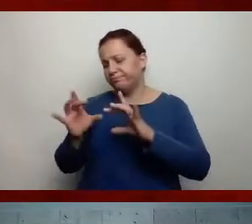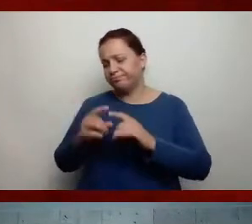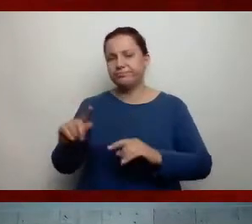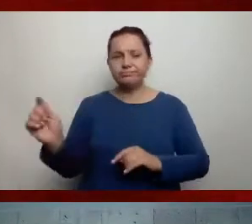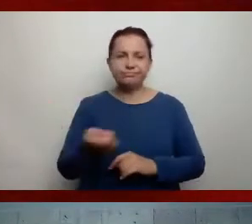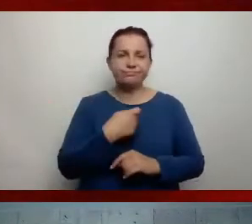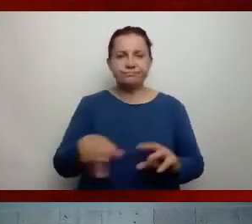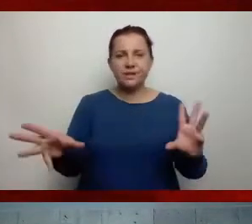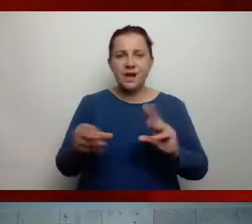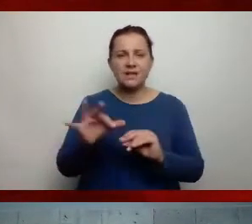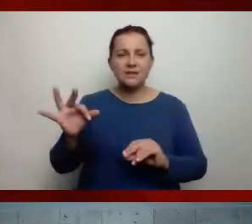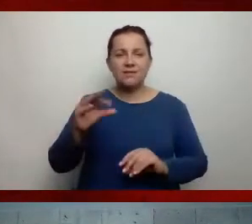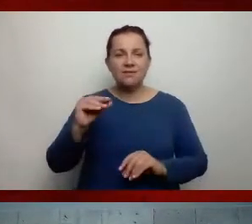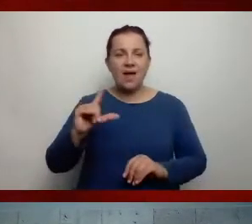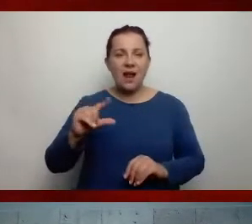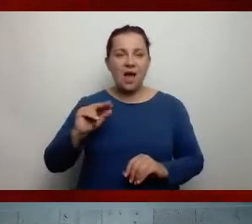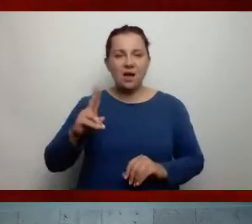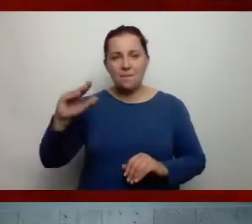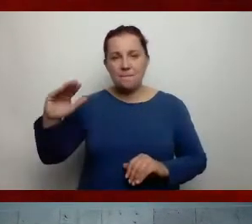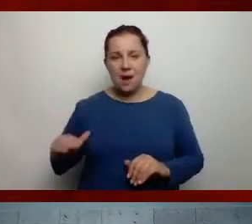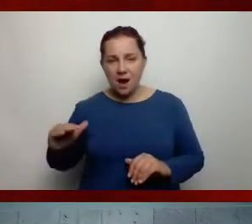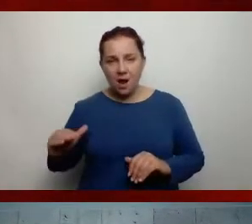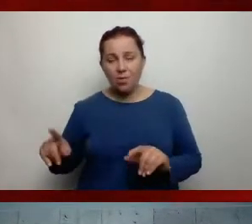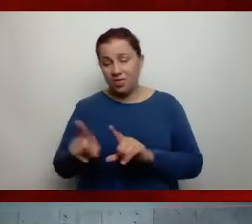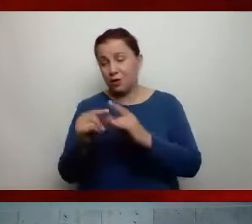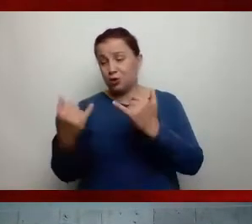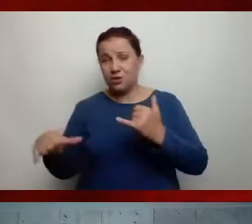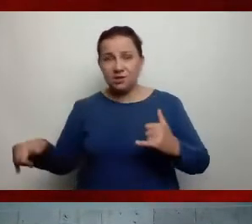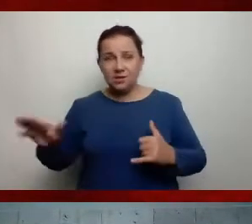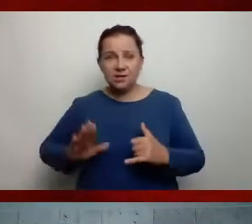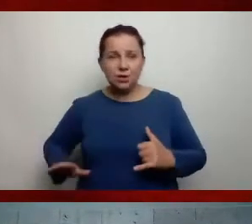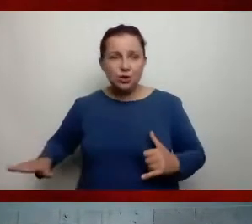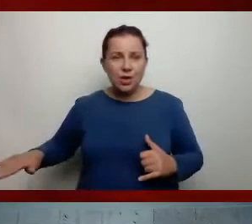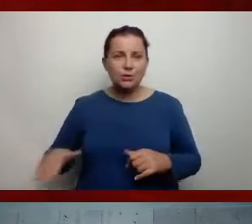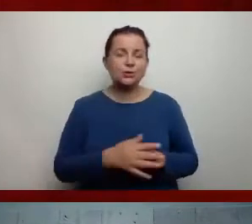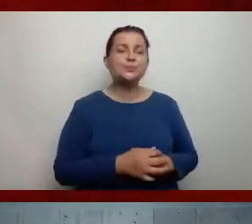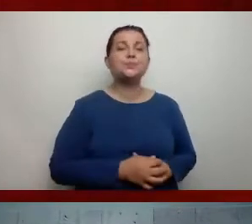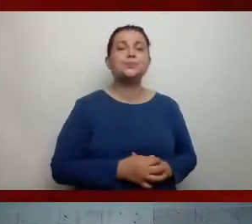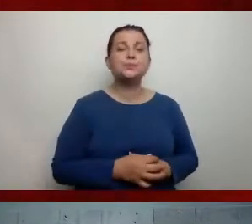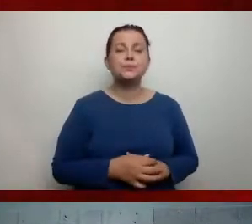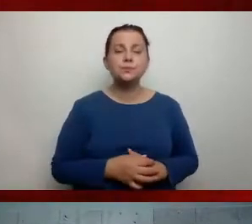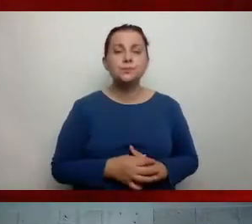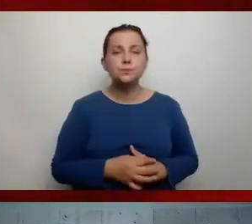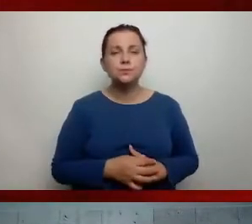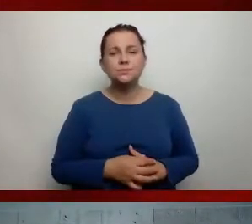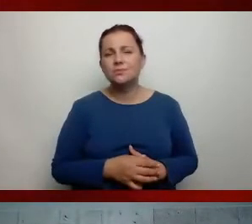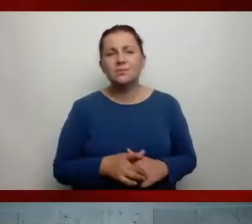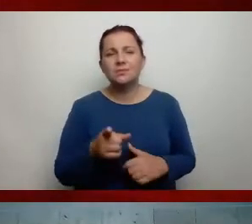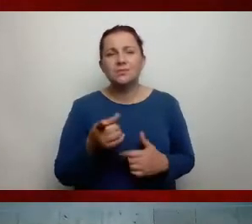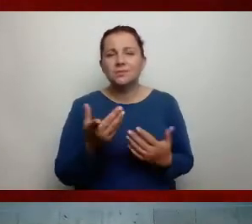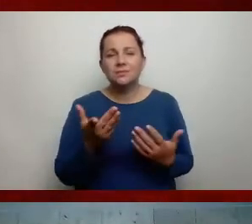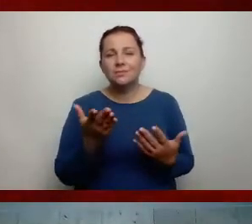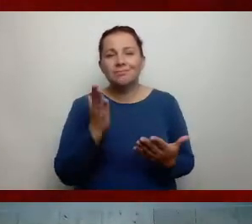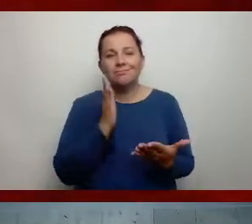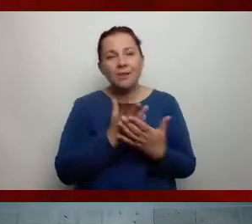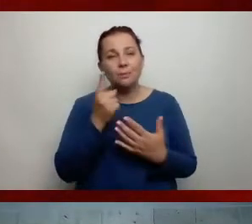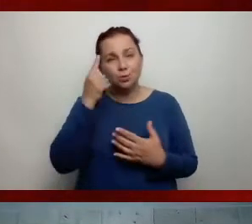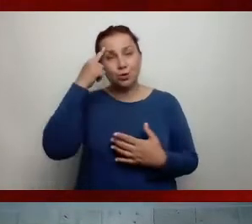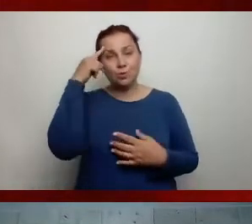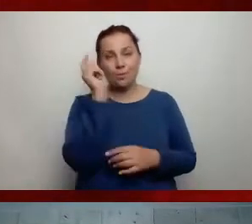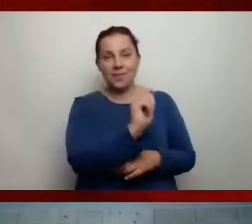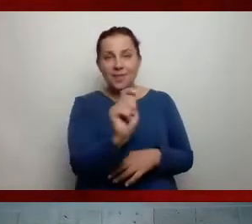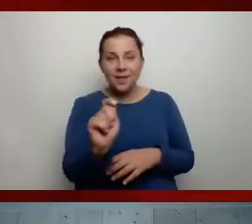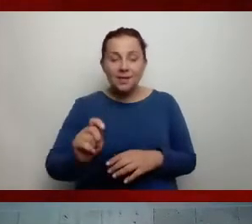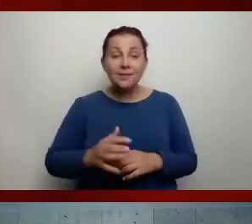z małym Felkiem i z innymi. Także to tylko takie jakby przypomnienie.